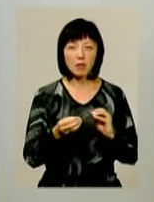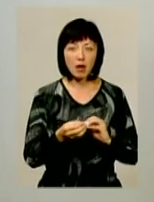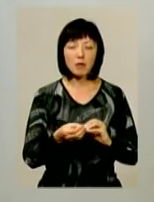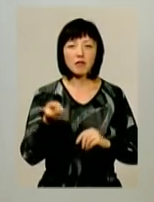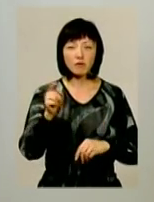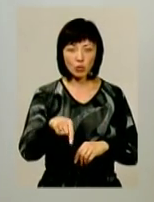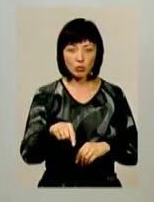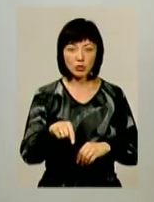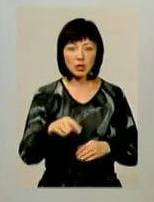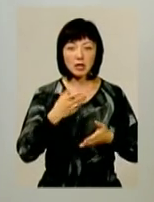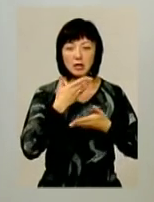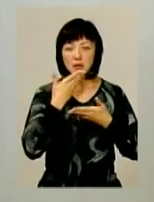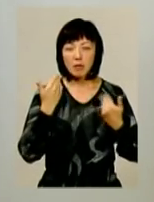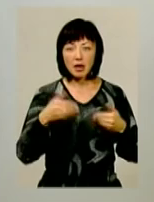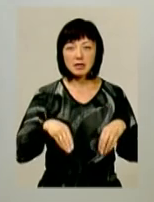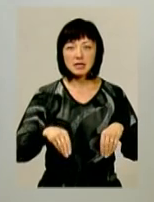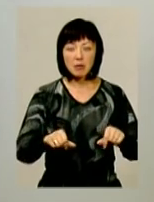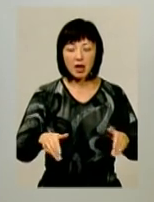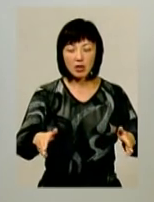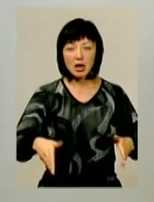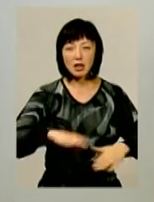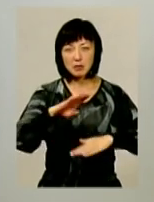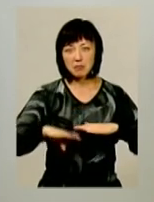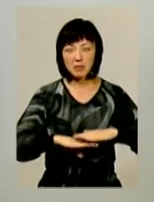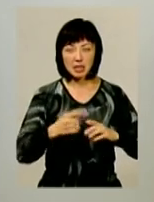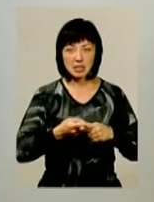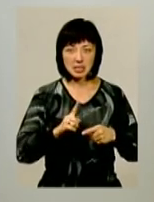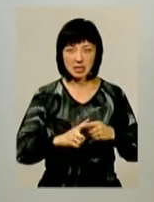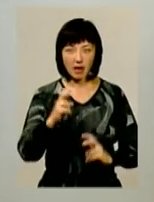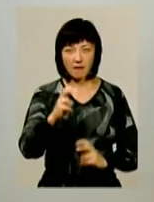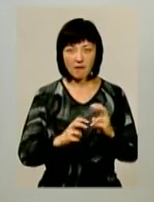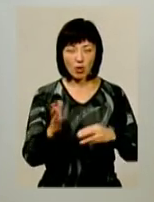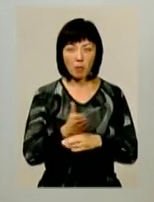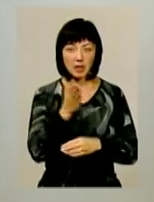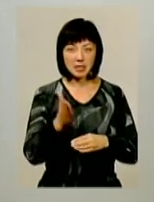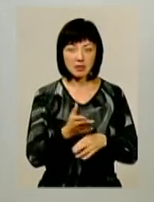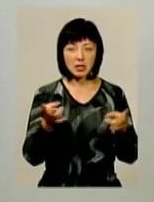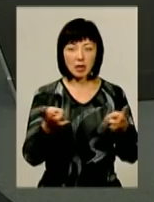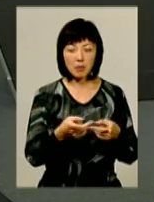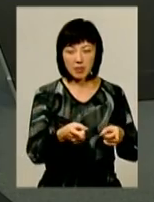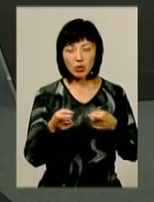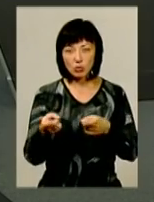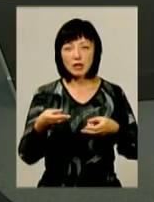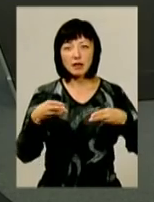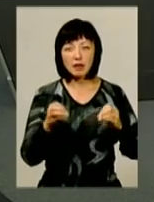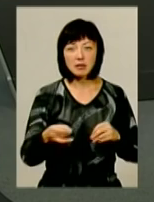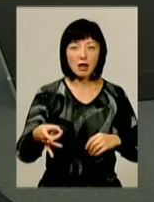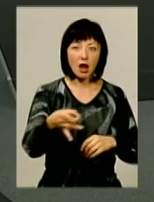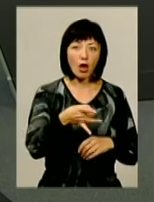в тому, що немає земельної ділянки під це виробництво. Треба підключати десь